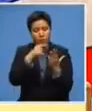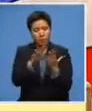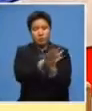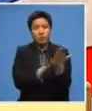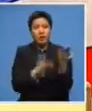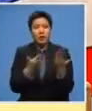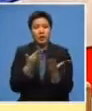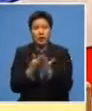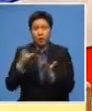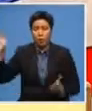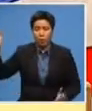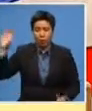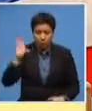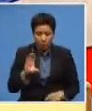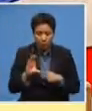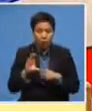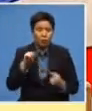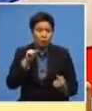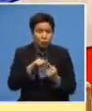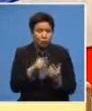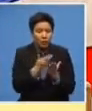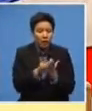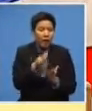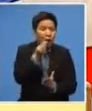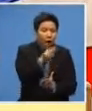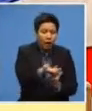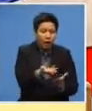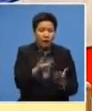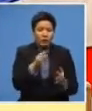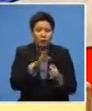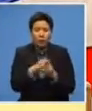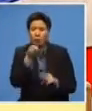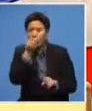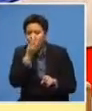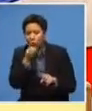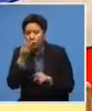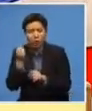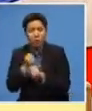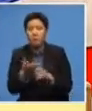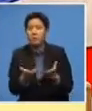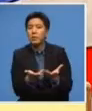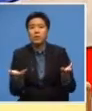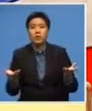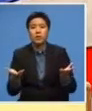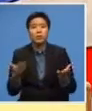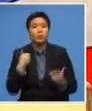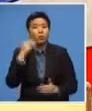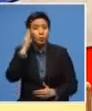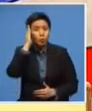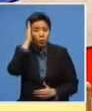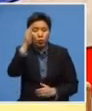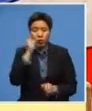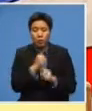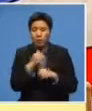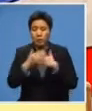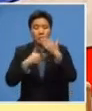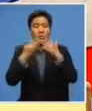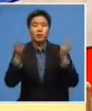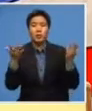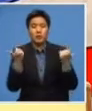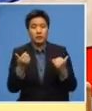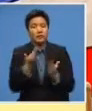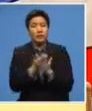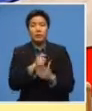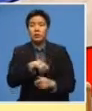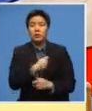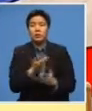ำปีเนี่ยก็เป็นเรื่องของการอุดหนุนเป็นเรื่องของการใช้หนี้เป็นเรื่องของการชำระดอกเบี้ยก็ไม่ต้องทำอะไรแล้วอีกหน่อยก็ไม่ต้องใช้จ่ายอะไรกันเลยในประเท